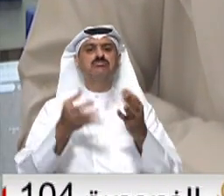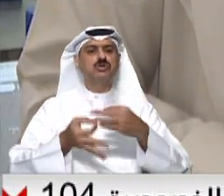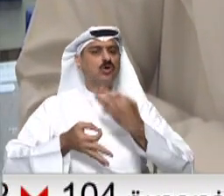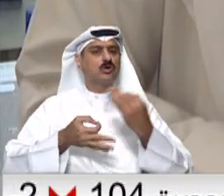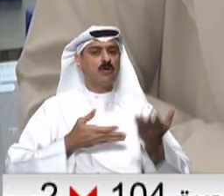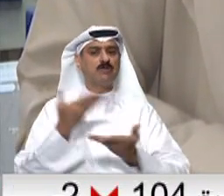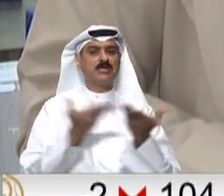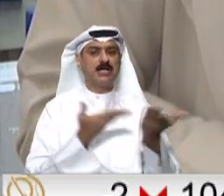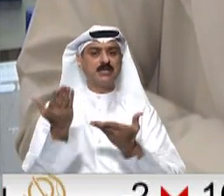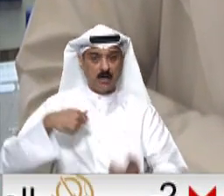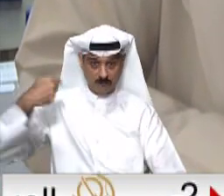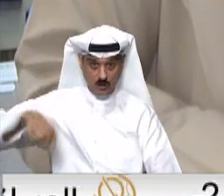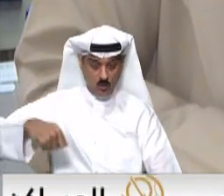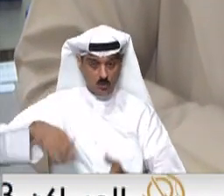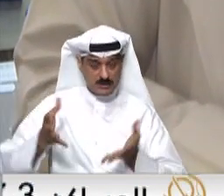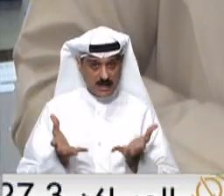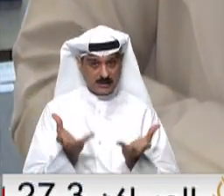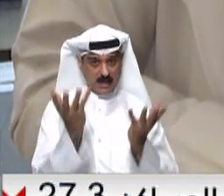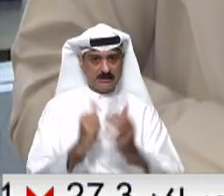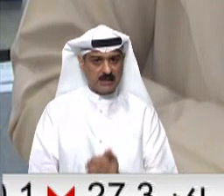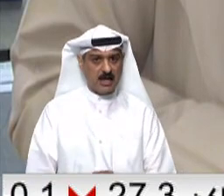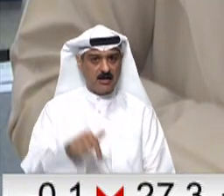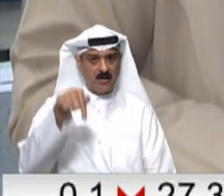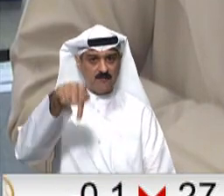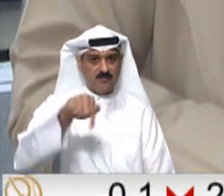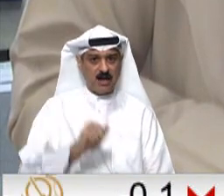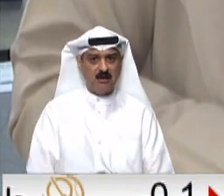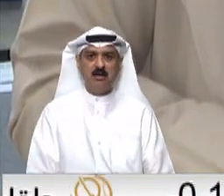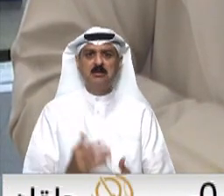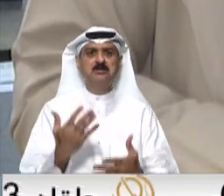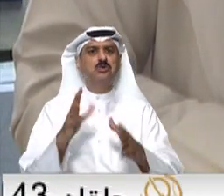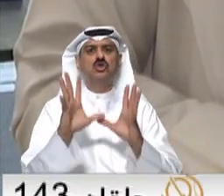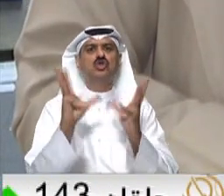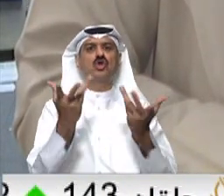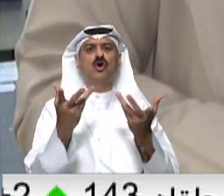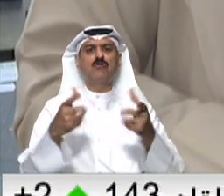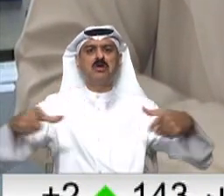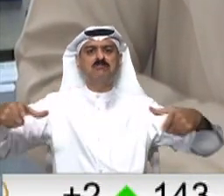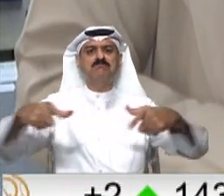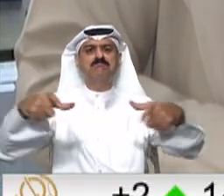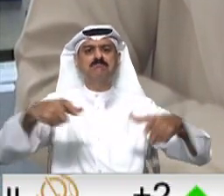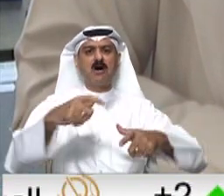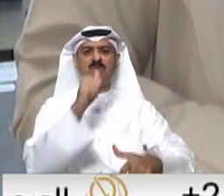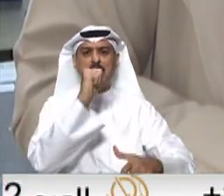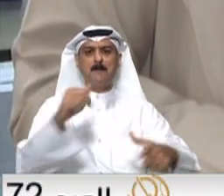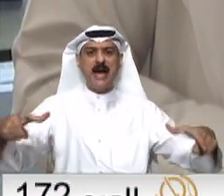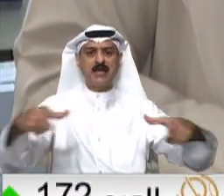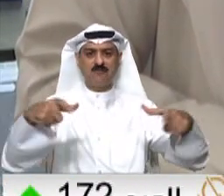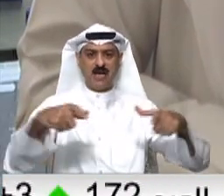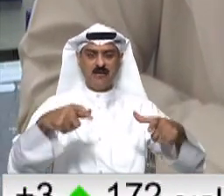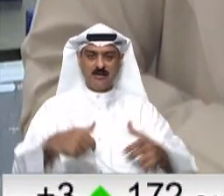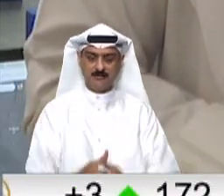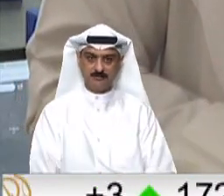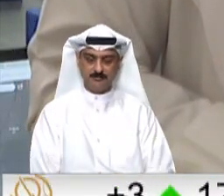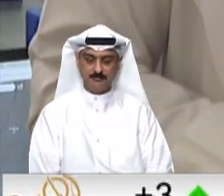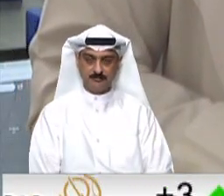تعامل وزارة الأشغال بالتحديد مع تجمعات الأمطار في عدد من المناطق.